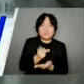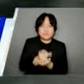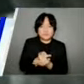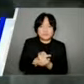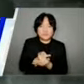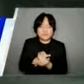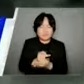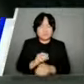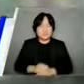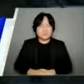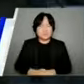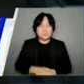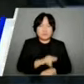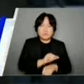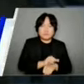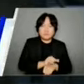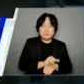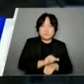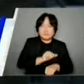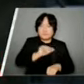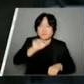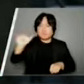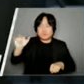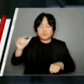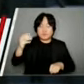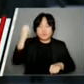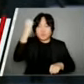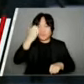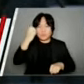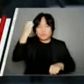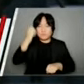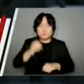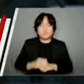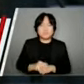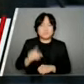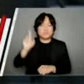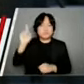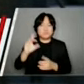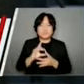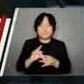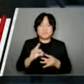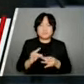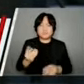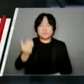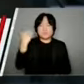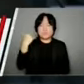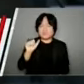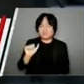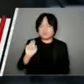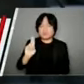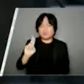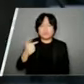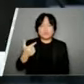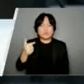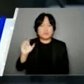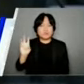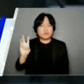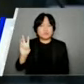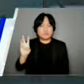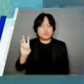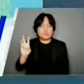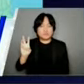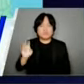ang pambihira. Nagsimula po ang kanilang paglalakbay noong August 6. Lumipad sila ng commercial